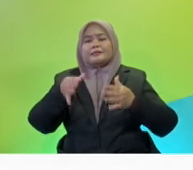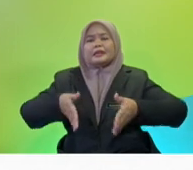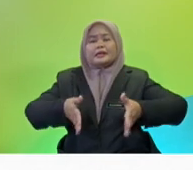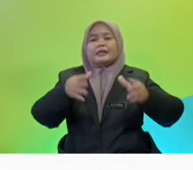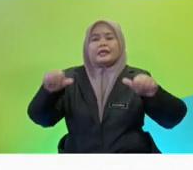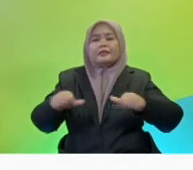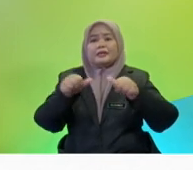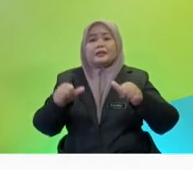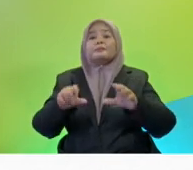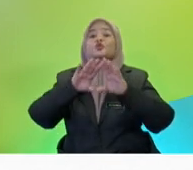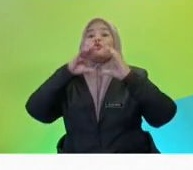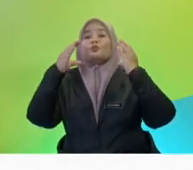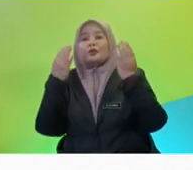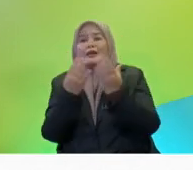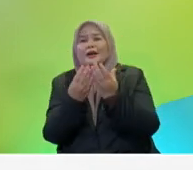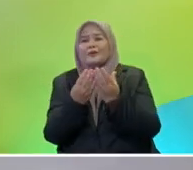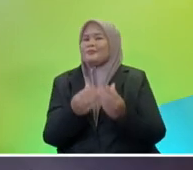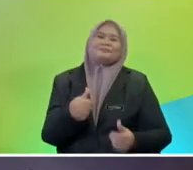activity berkumpulan